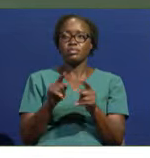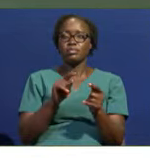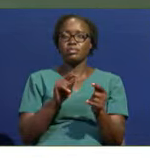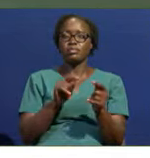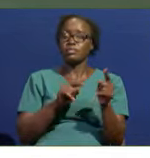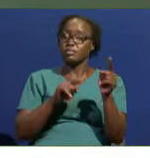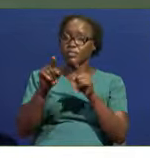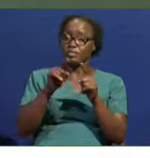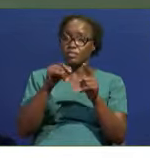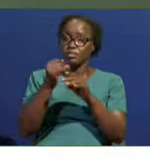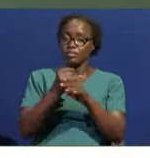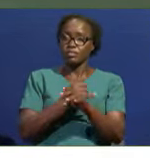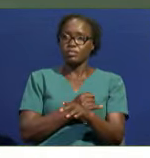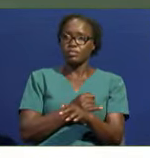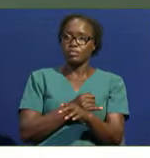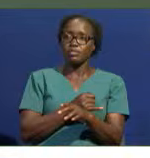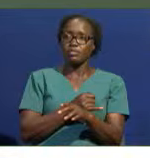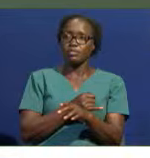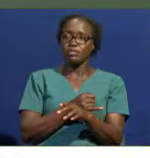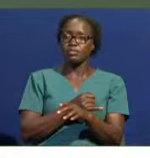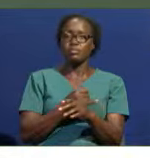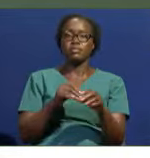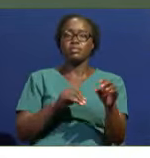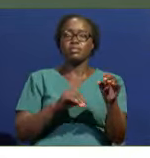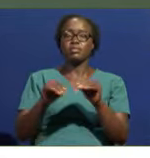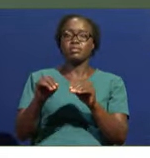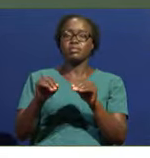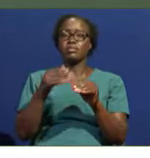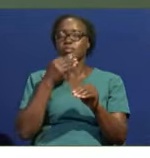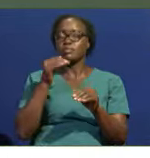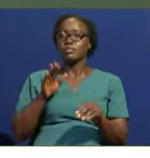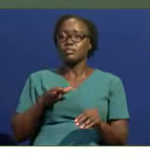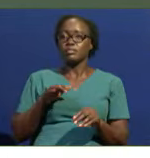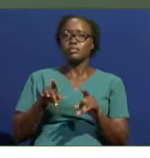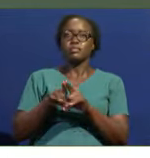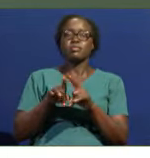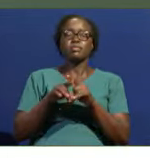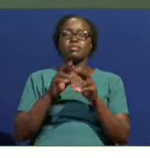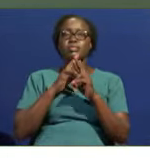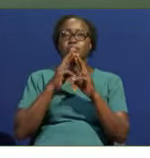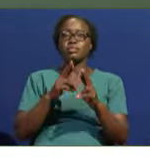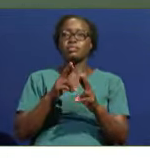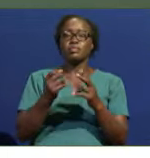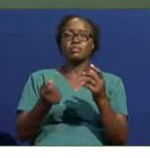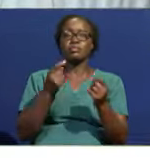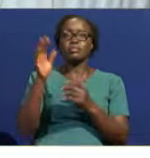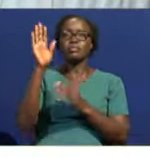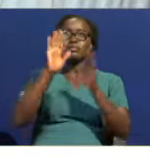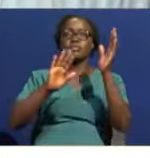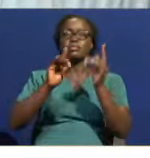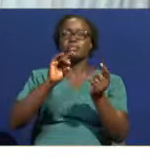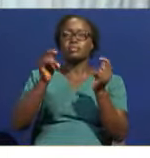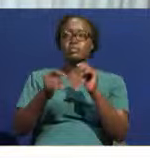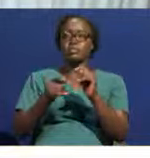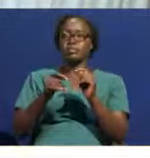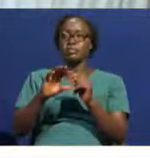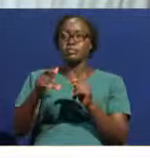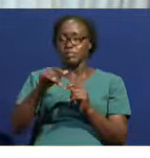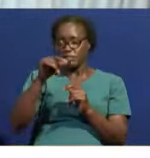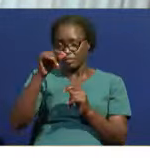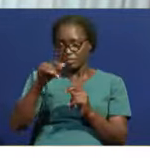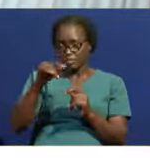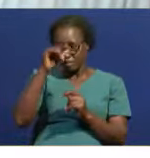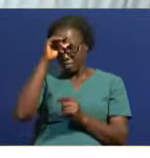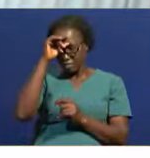transport or improve the mobility of our men and women, we are also responding to matters climate change. Serikali ya kaunti ya Baringo